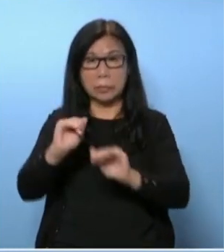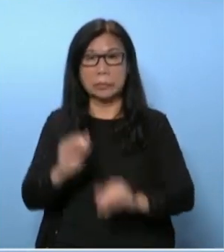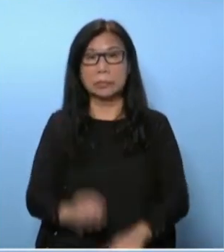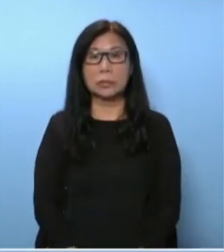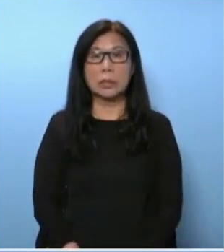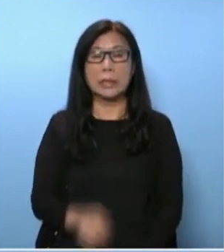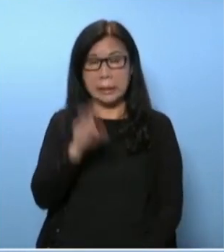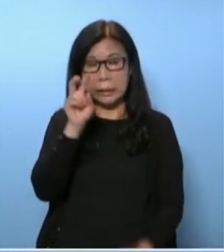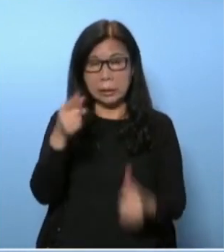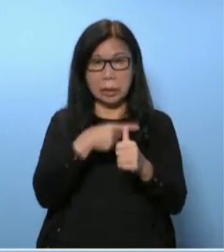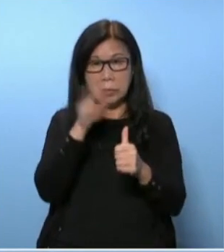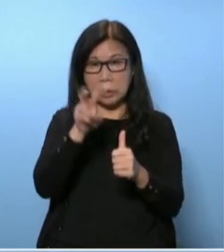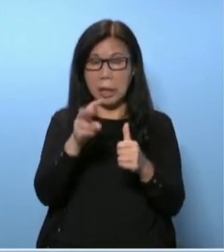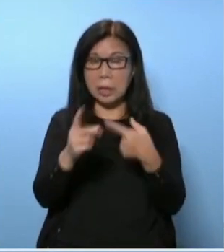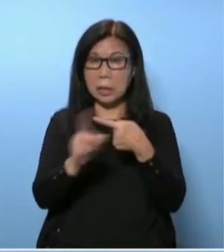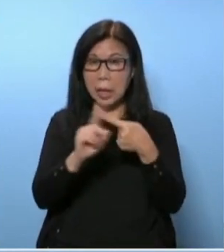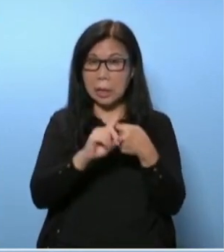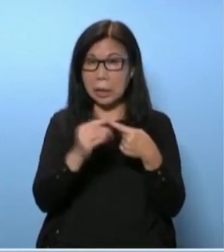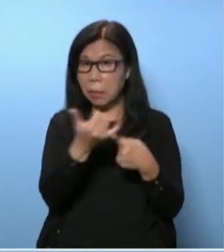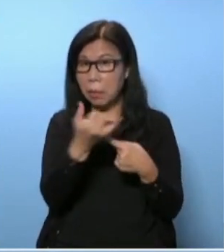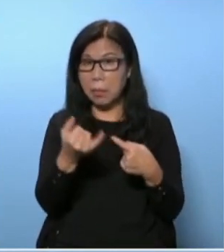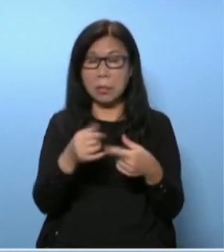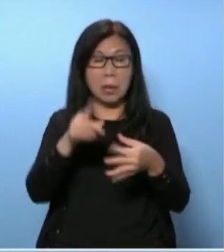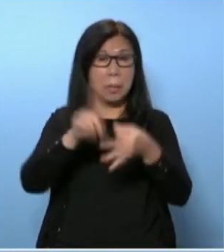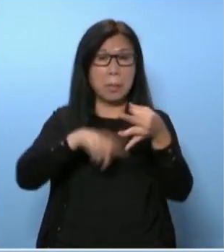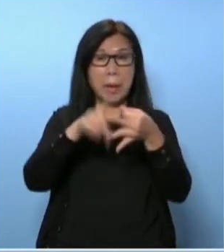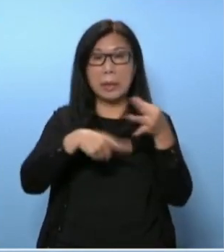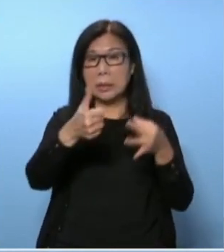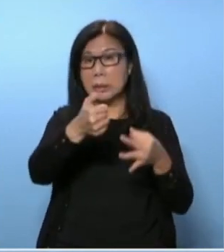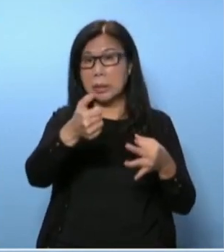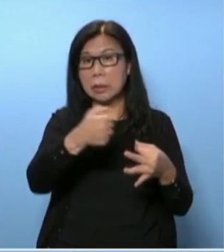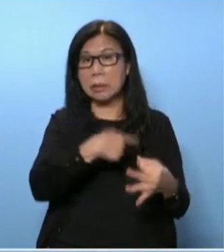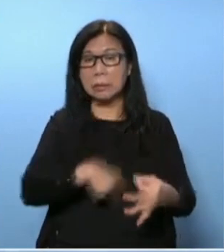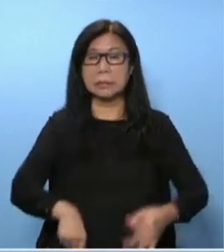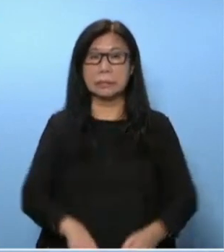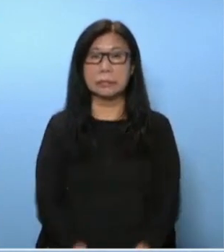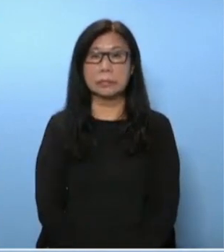都係要風險評估為本。多謝主席。 謝偉全議員。